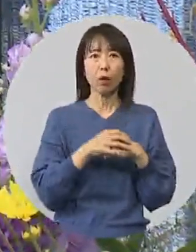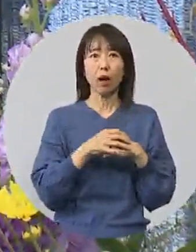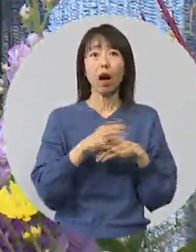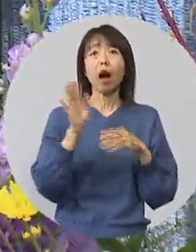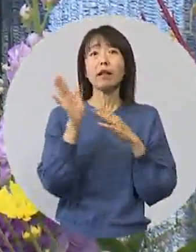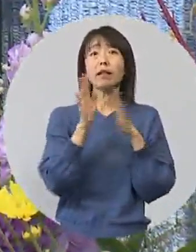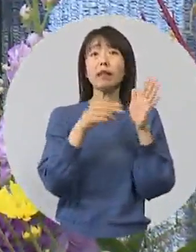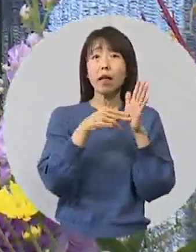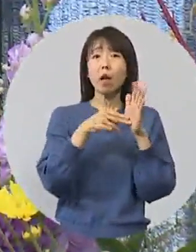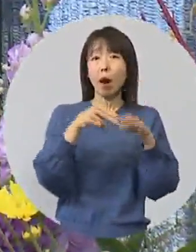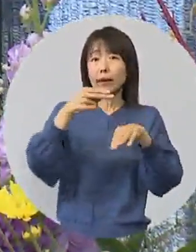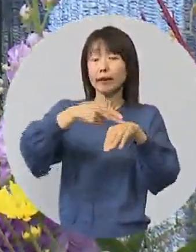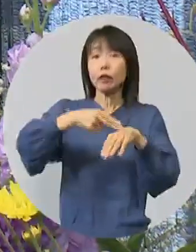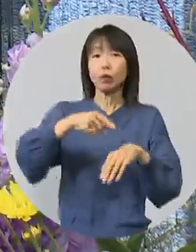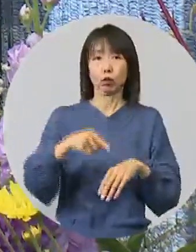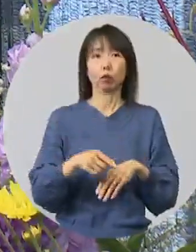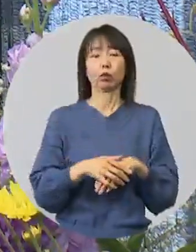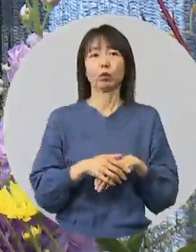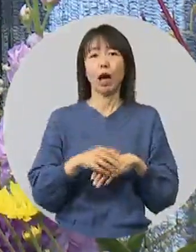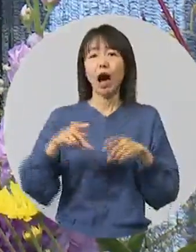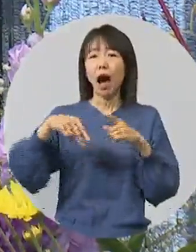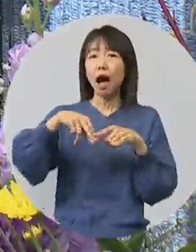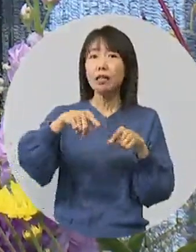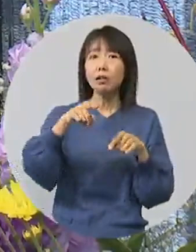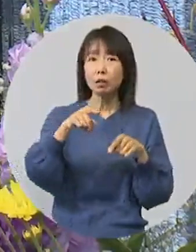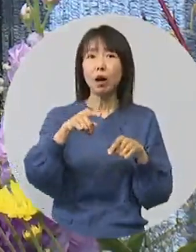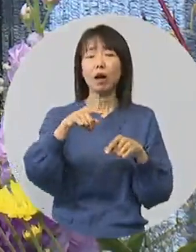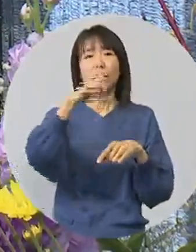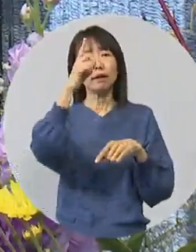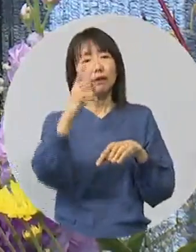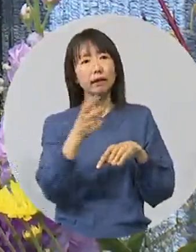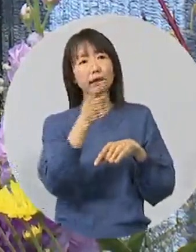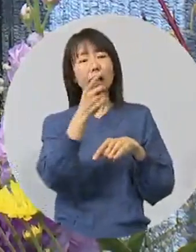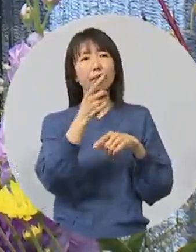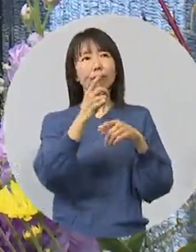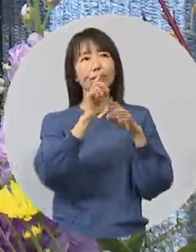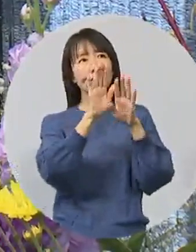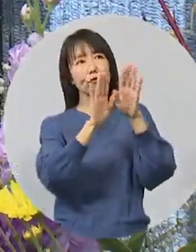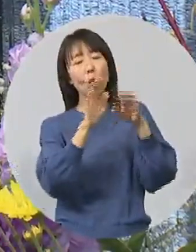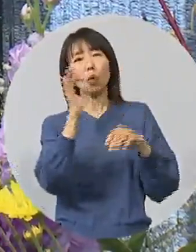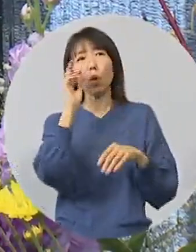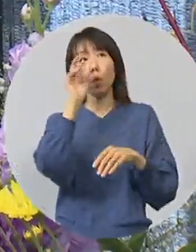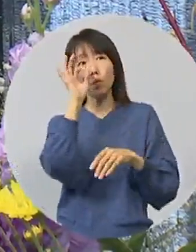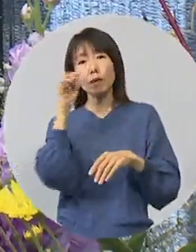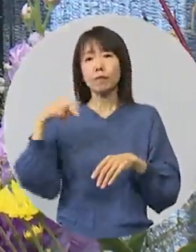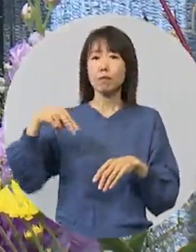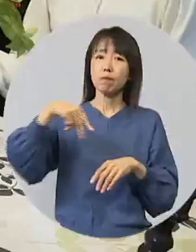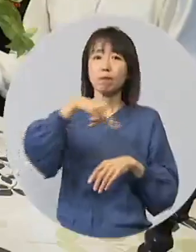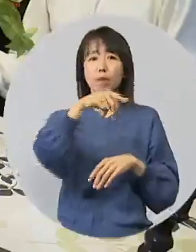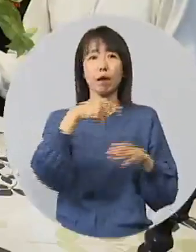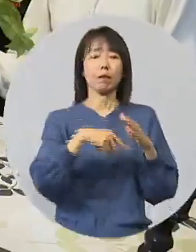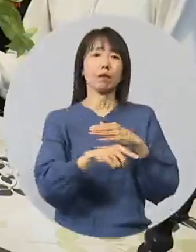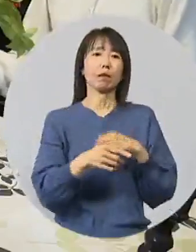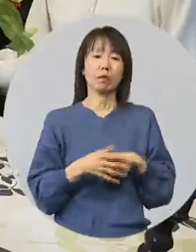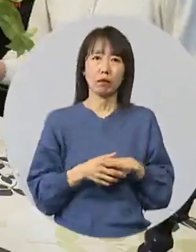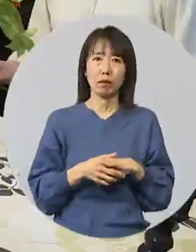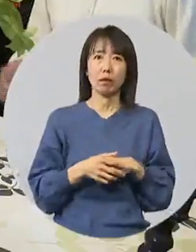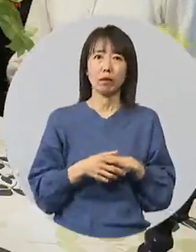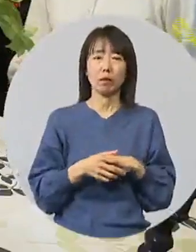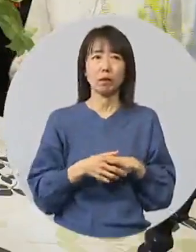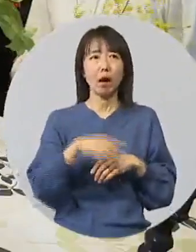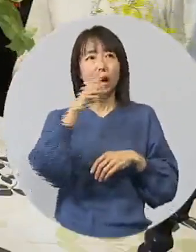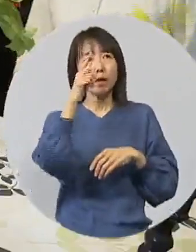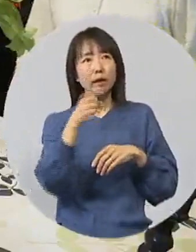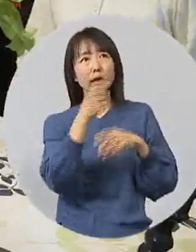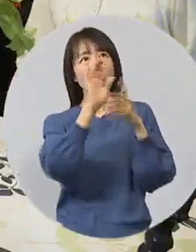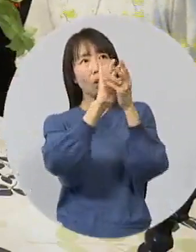ああ。 足っていうのは自然を見て回りなさい。つまり自然を知らない人ってどう生けてい